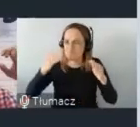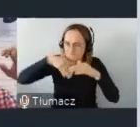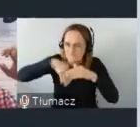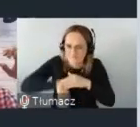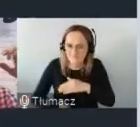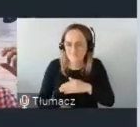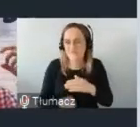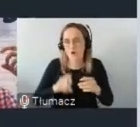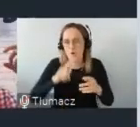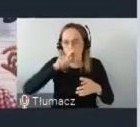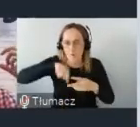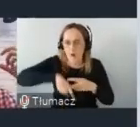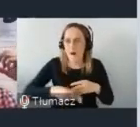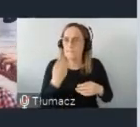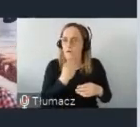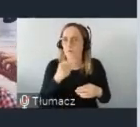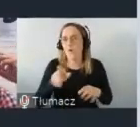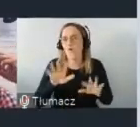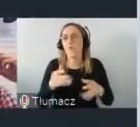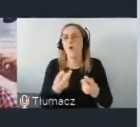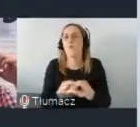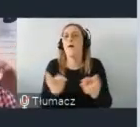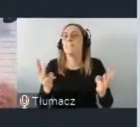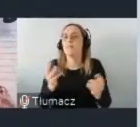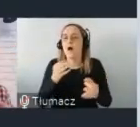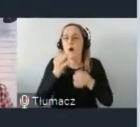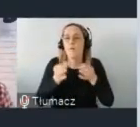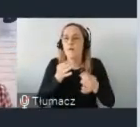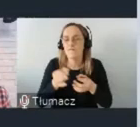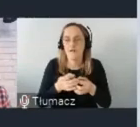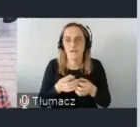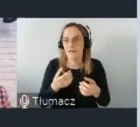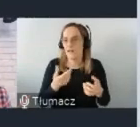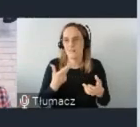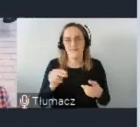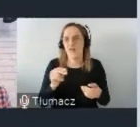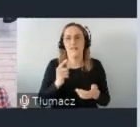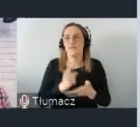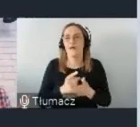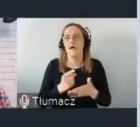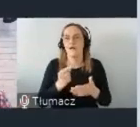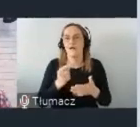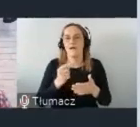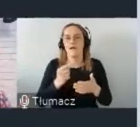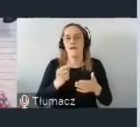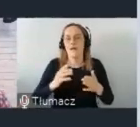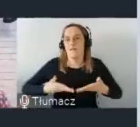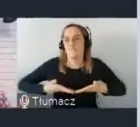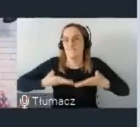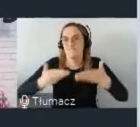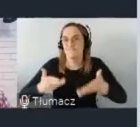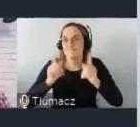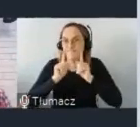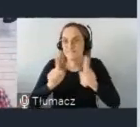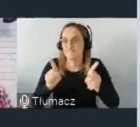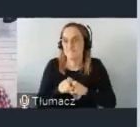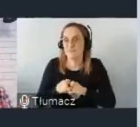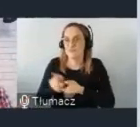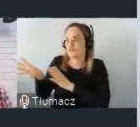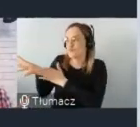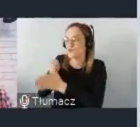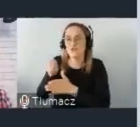do opisania. W ogóle ten webinar opowiadany nie odda tego wszystkiego, co możemy doświadczyć na przykład w wirtualnej rzeczywistości,